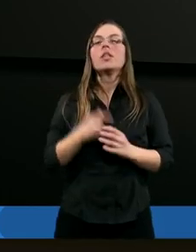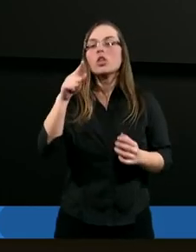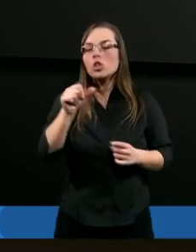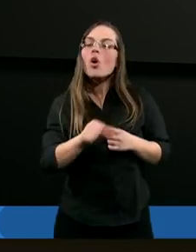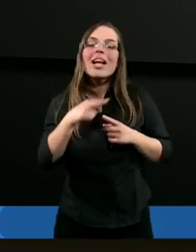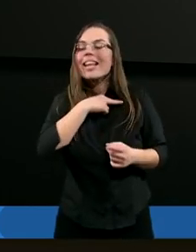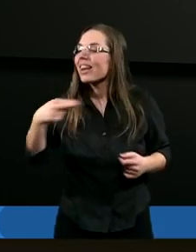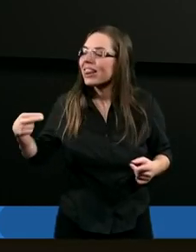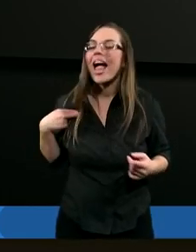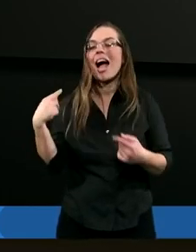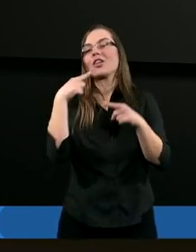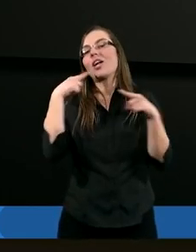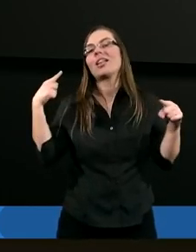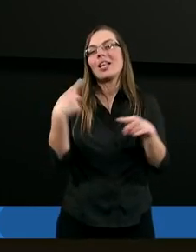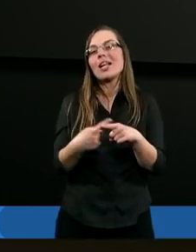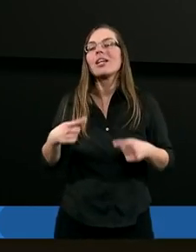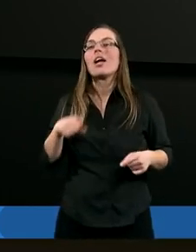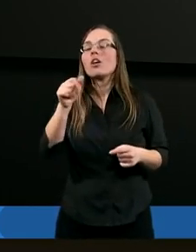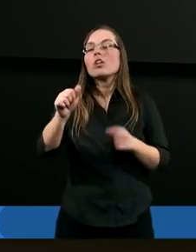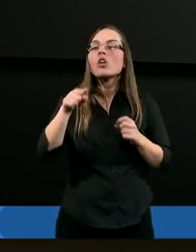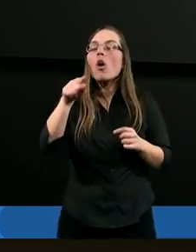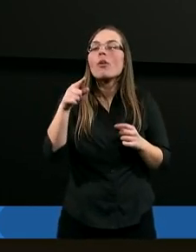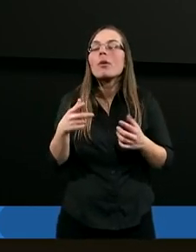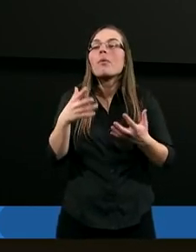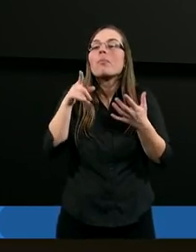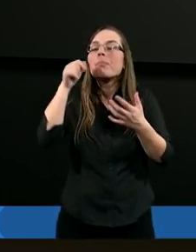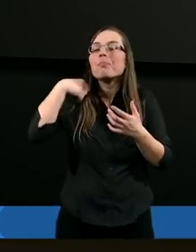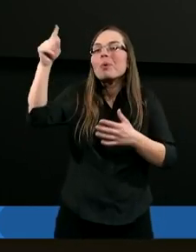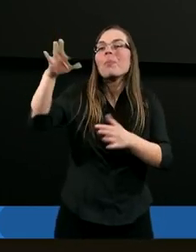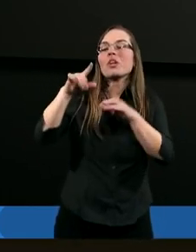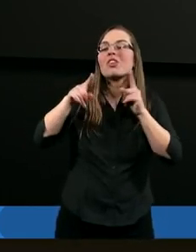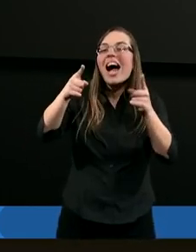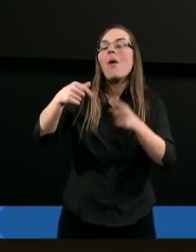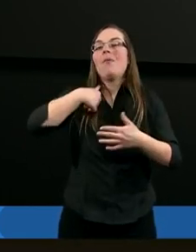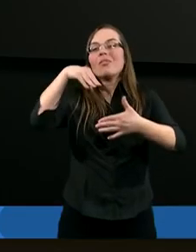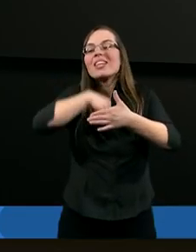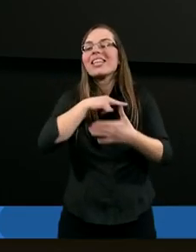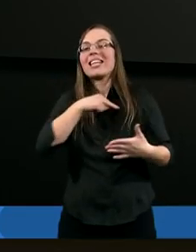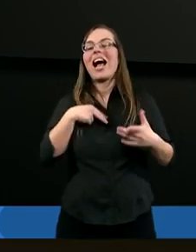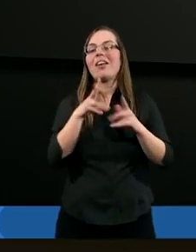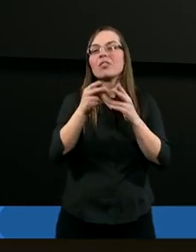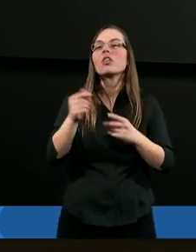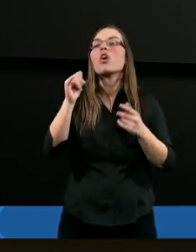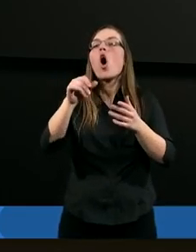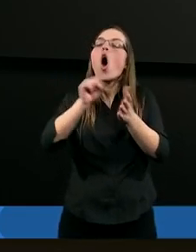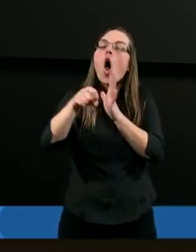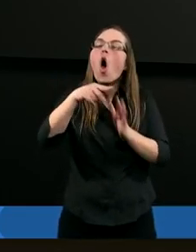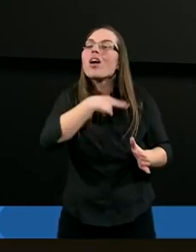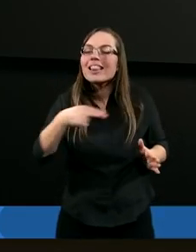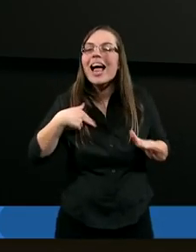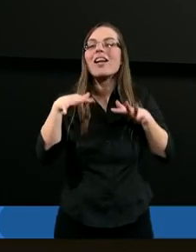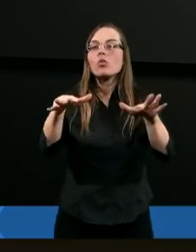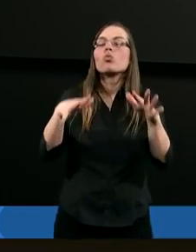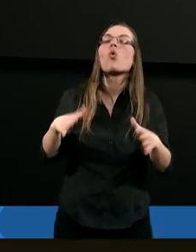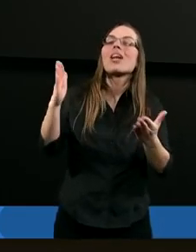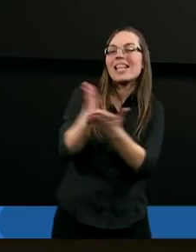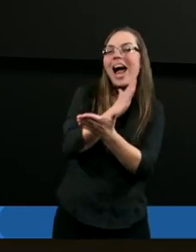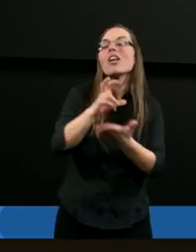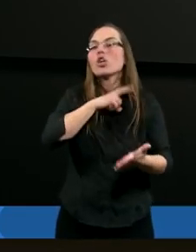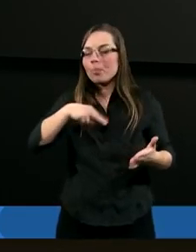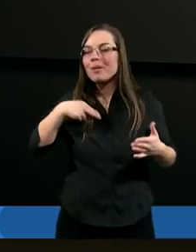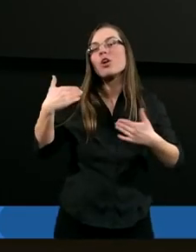To jest nasza decyzja. Dalej to On już będzie działał, On nas będzie zmieniał, ale od nas dużo zależy, czy